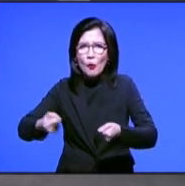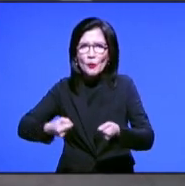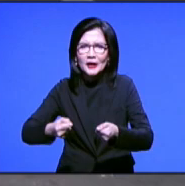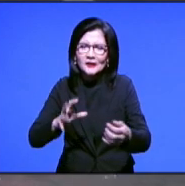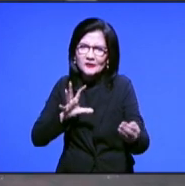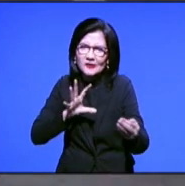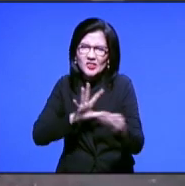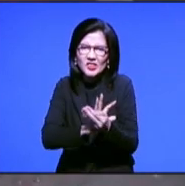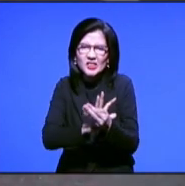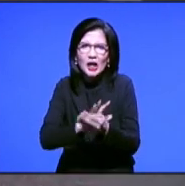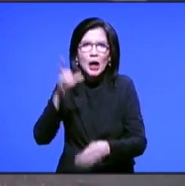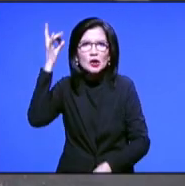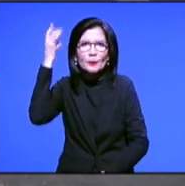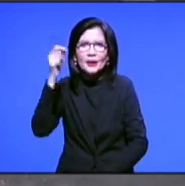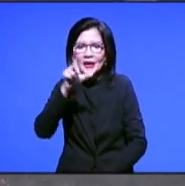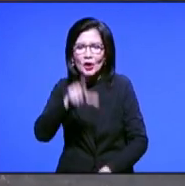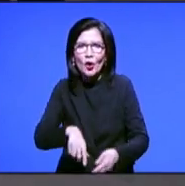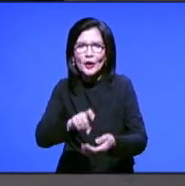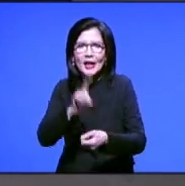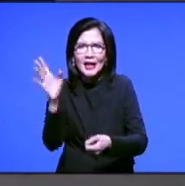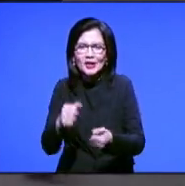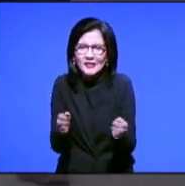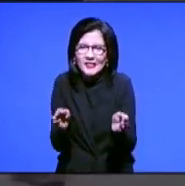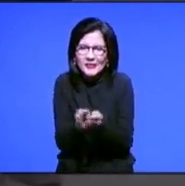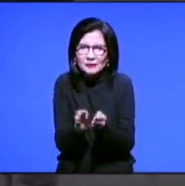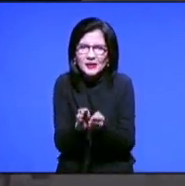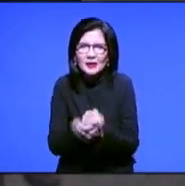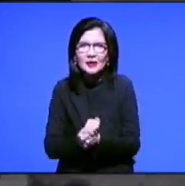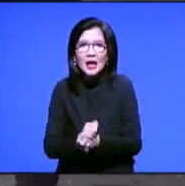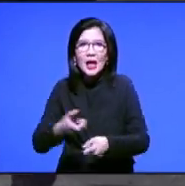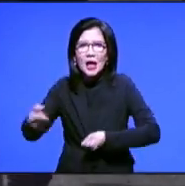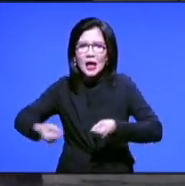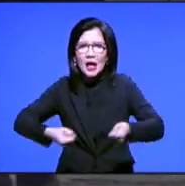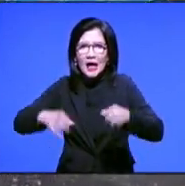ringsek dengan sopir dan kernet terjepit. Hendrawan Wikongko melaporkan truk